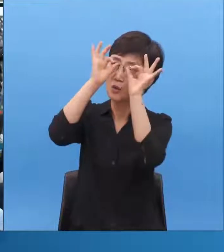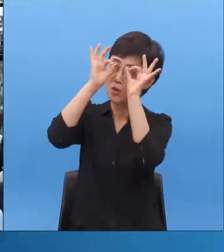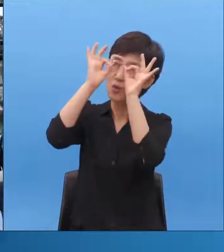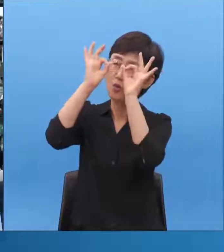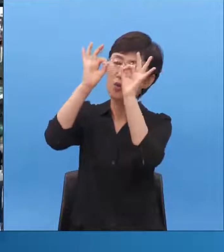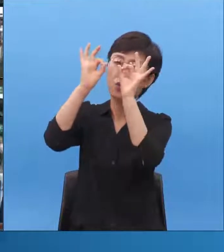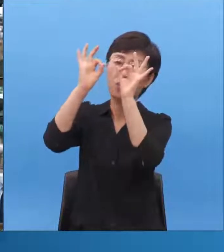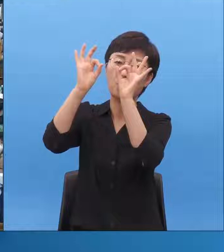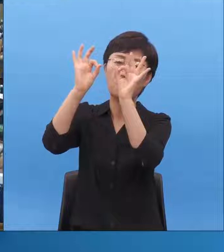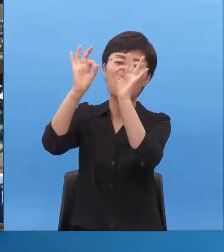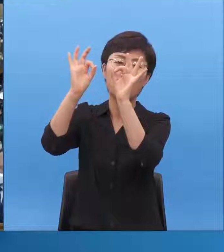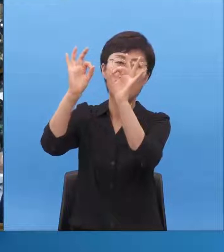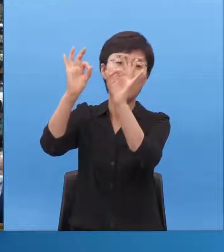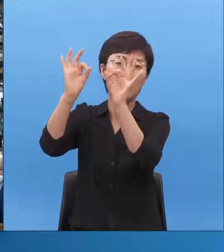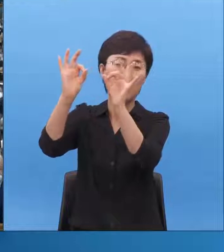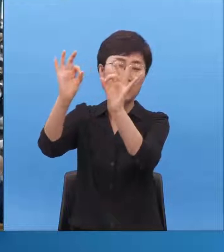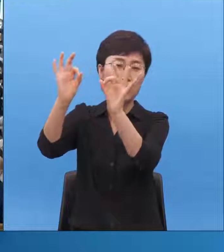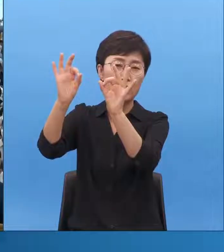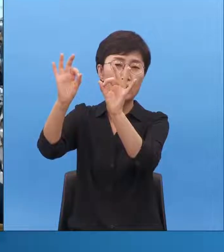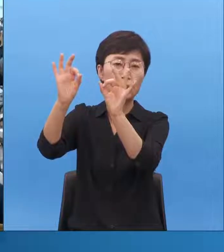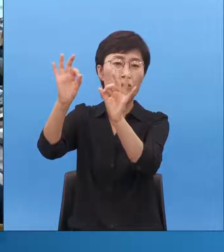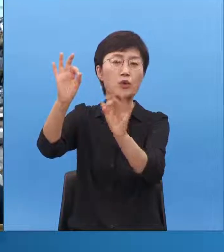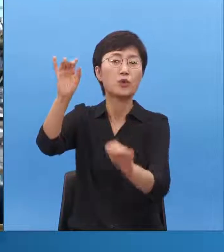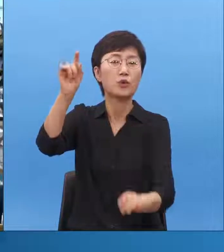구속한 주만